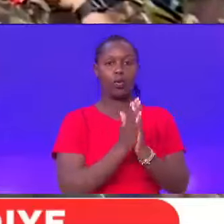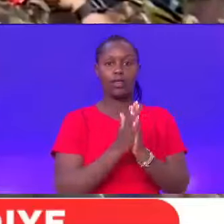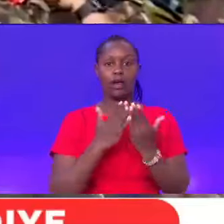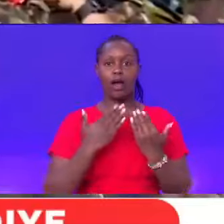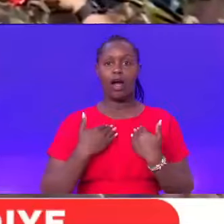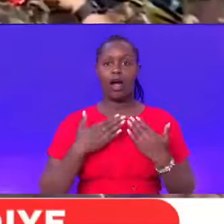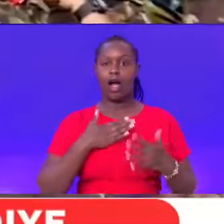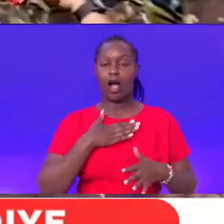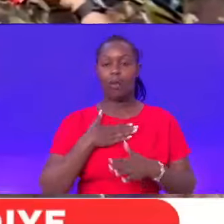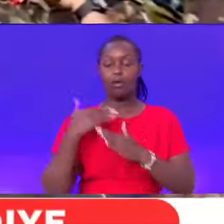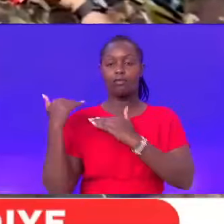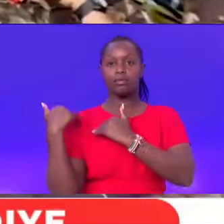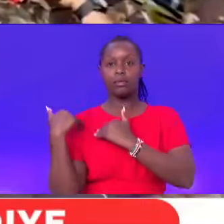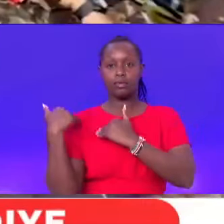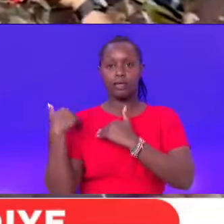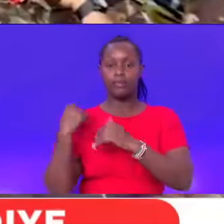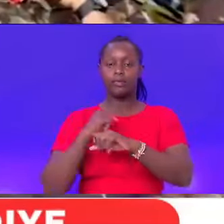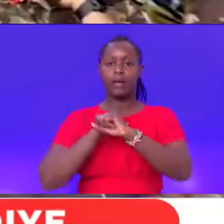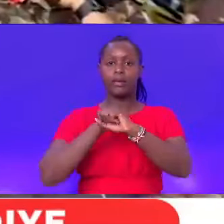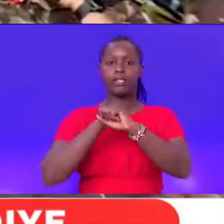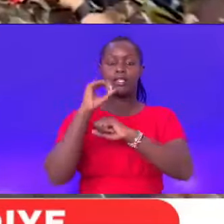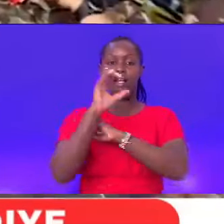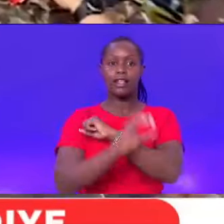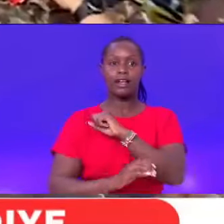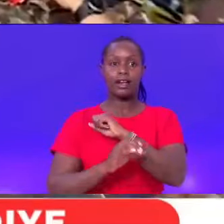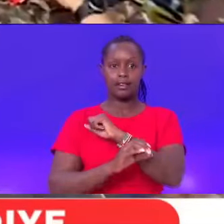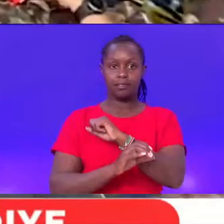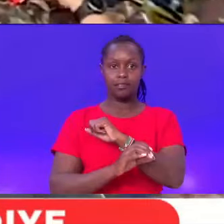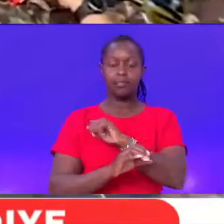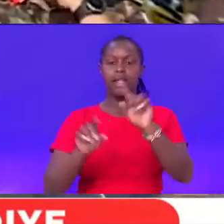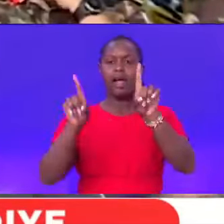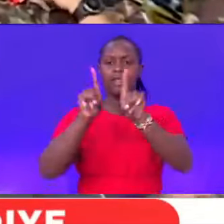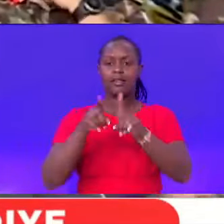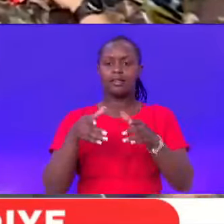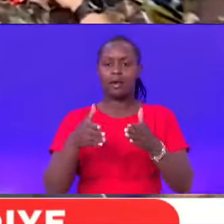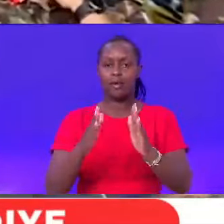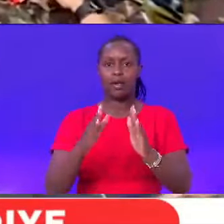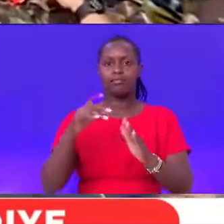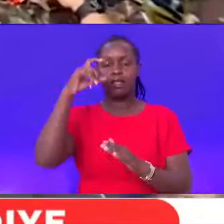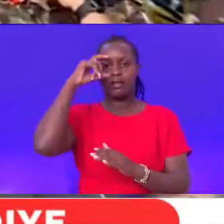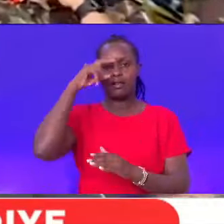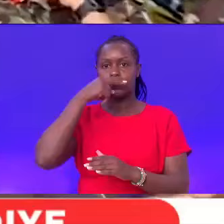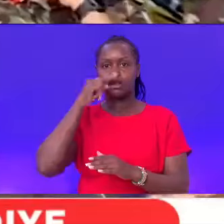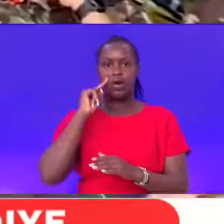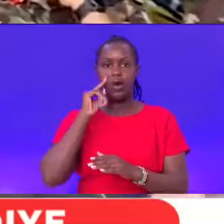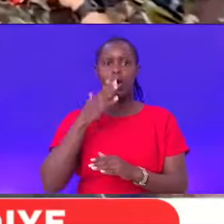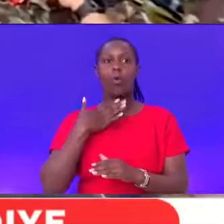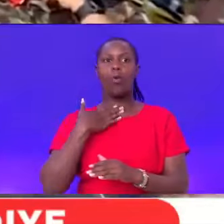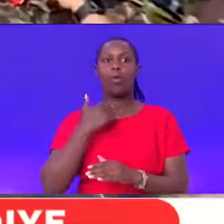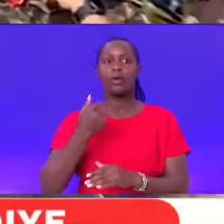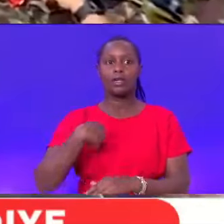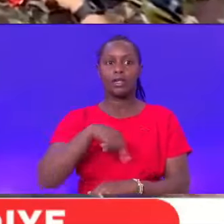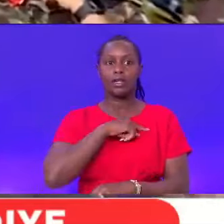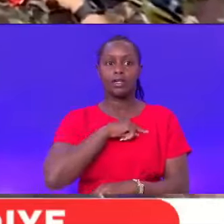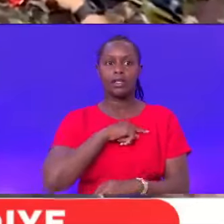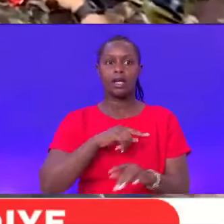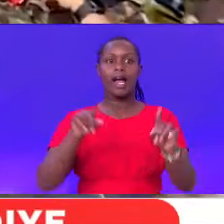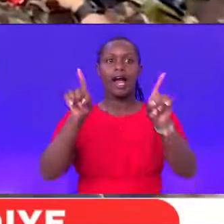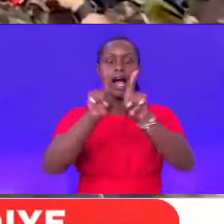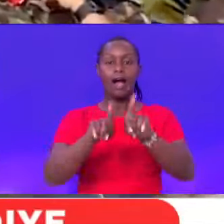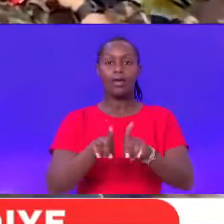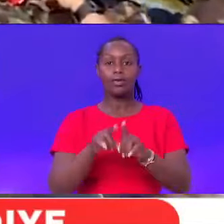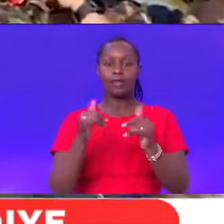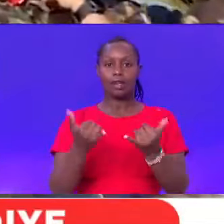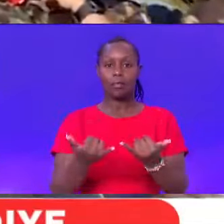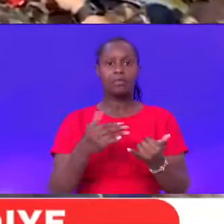country just like the general would have wanted us. And his passing